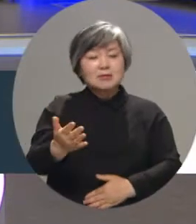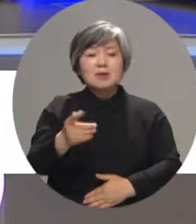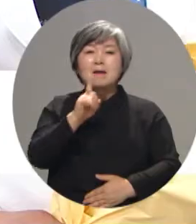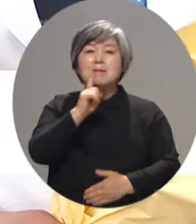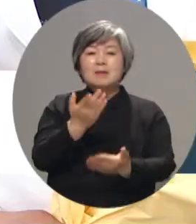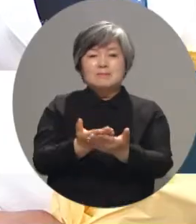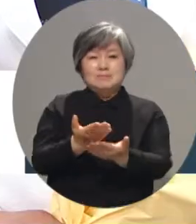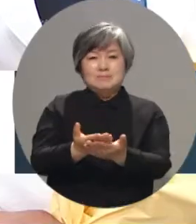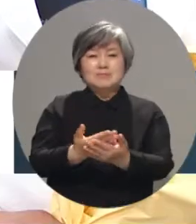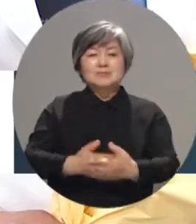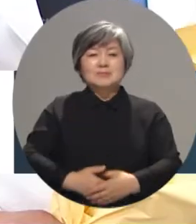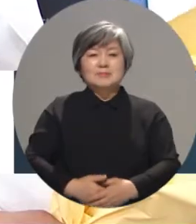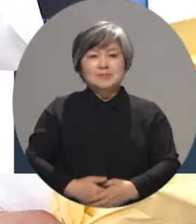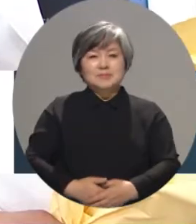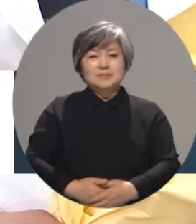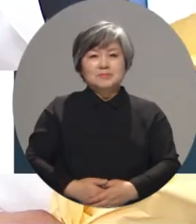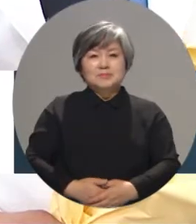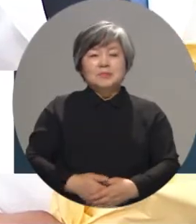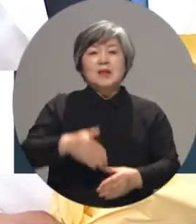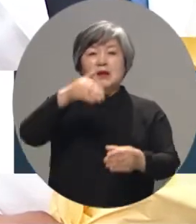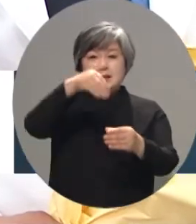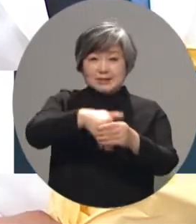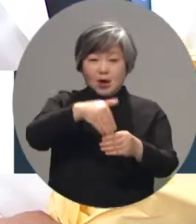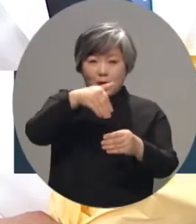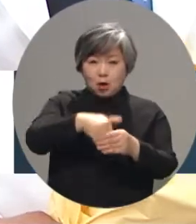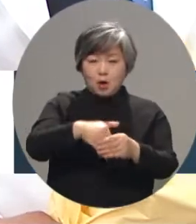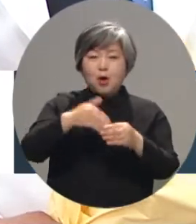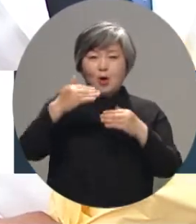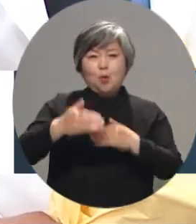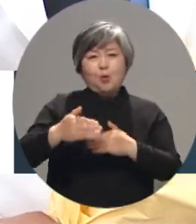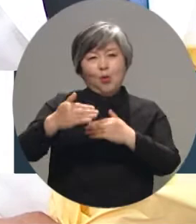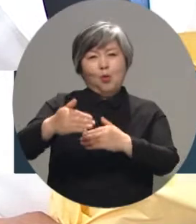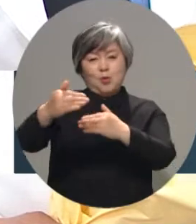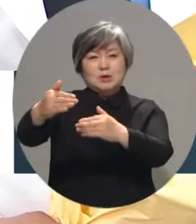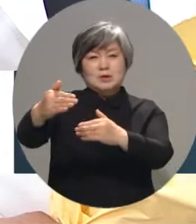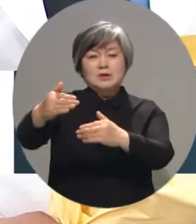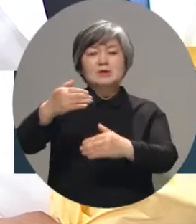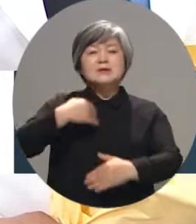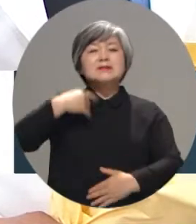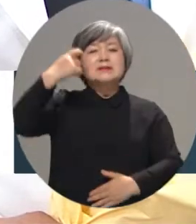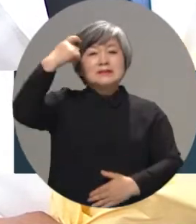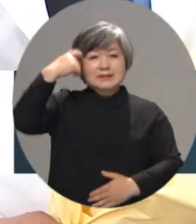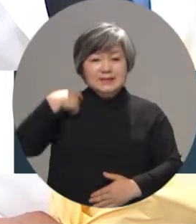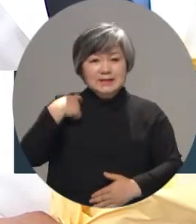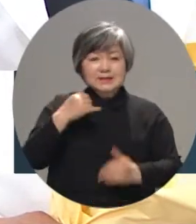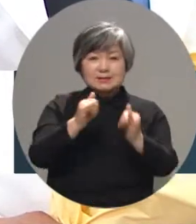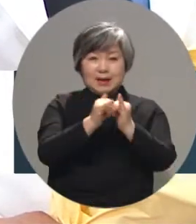주시죠. 네, 선거 과정에서 제가 느낀 민심은